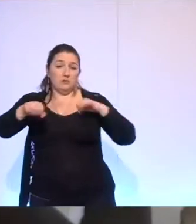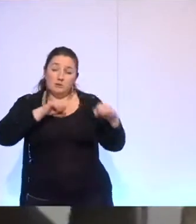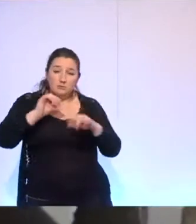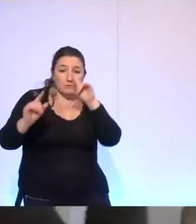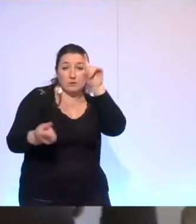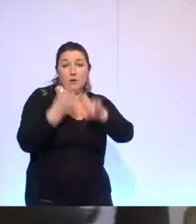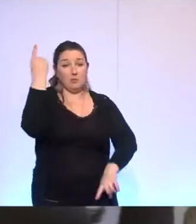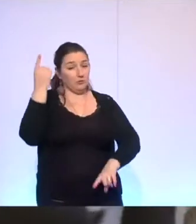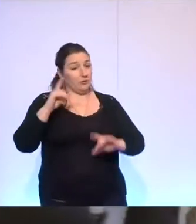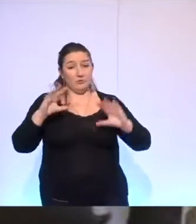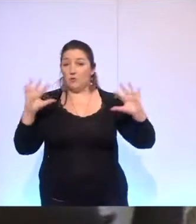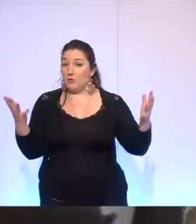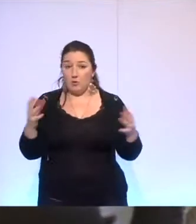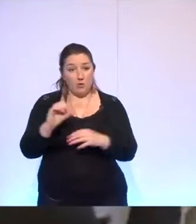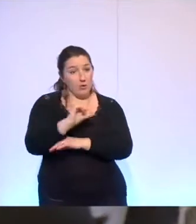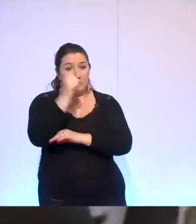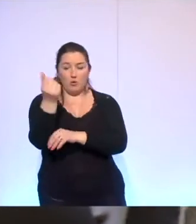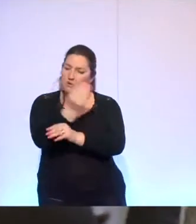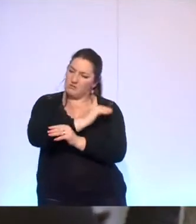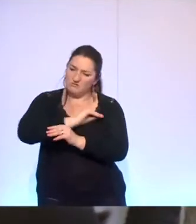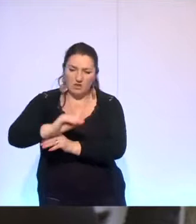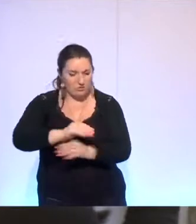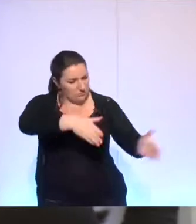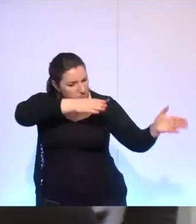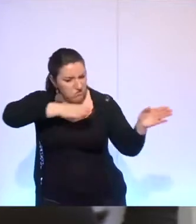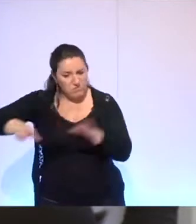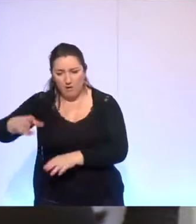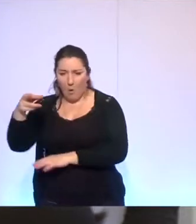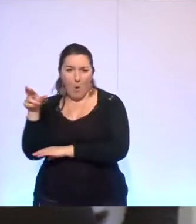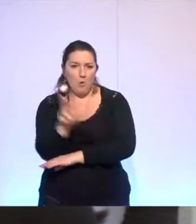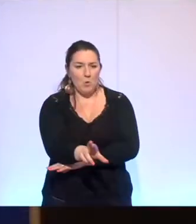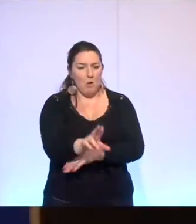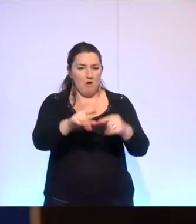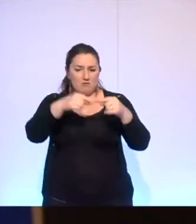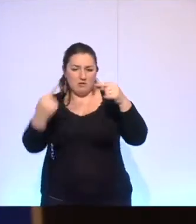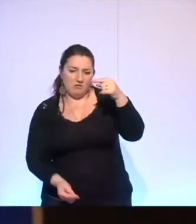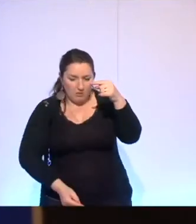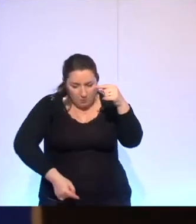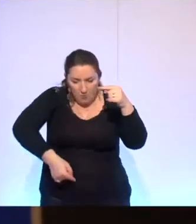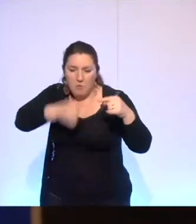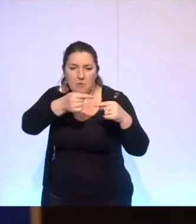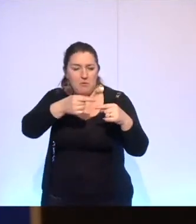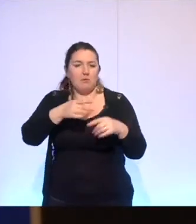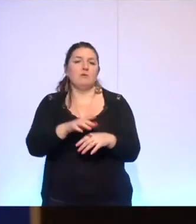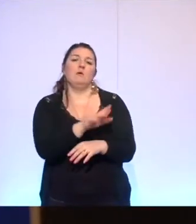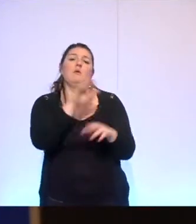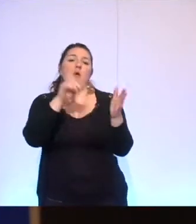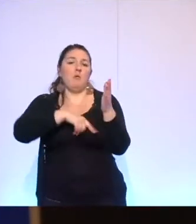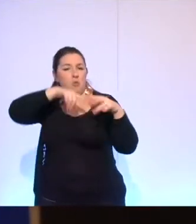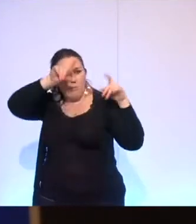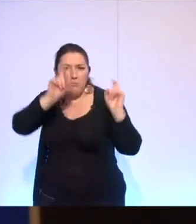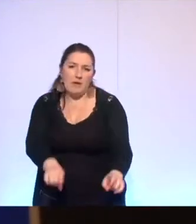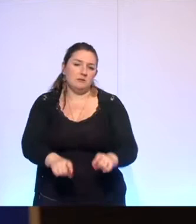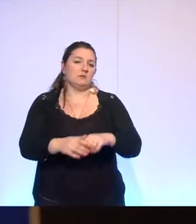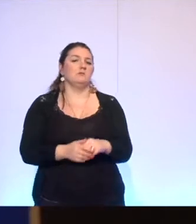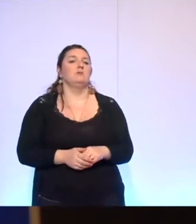par le rétablissement énergique de la sécurité, le désendettement volontaire de la ville, la baisse effective des impôts et